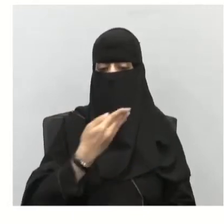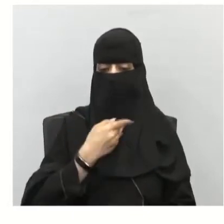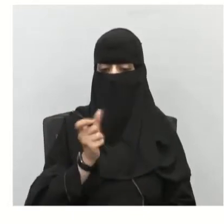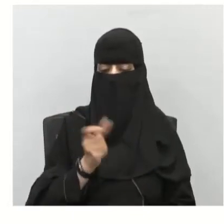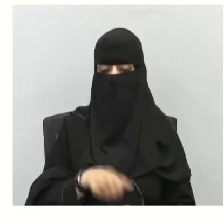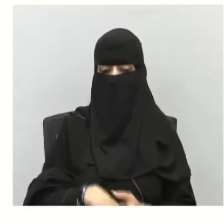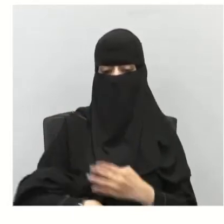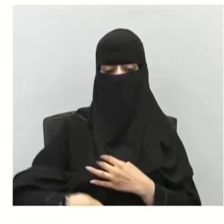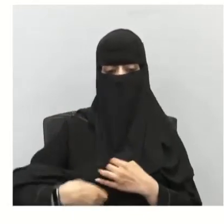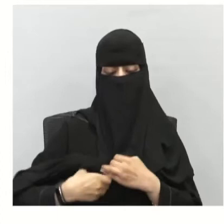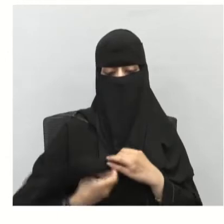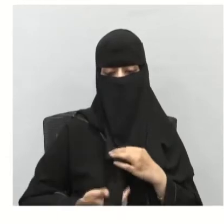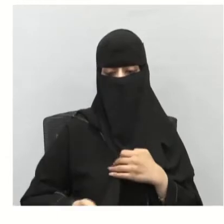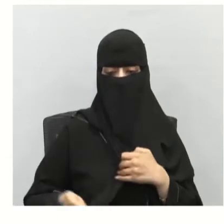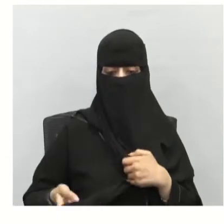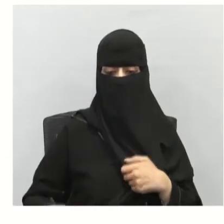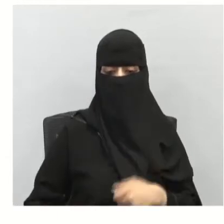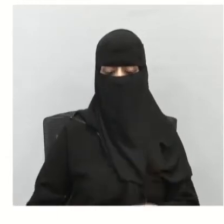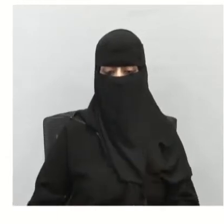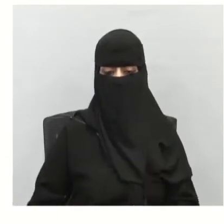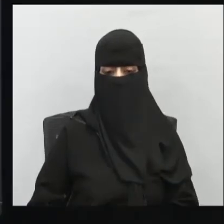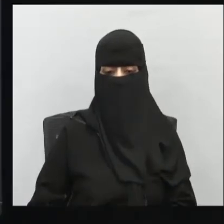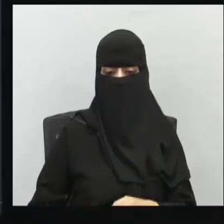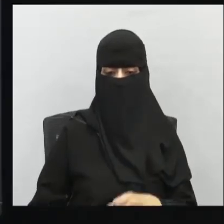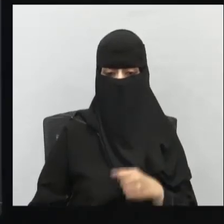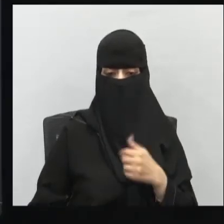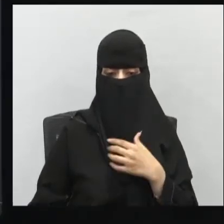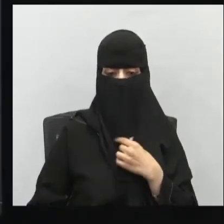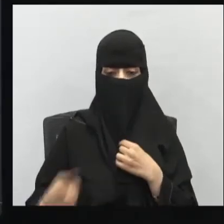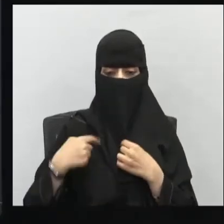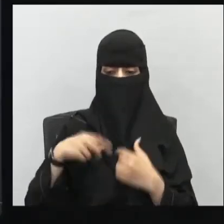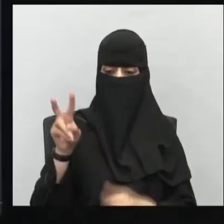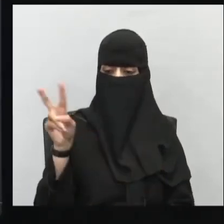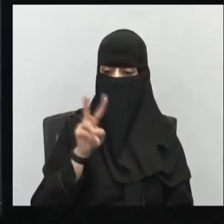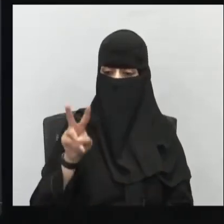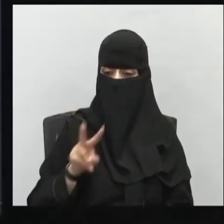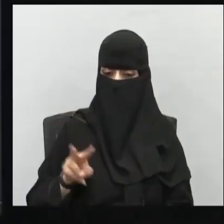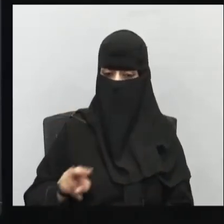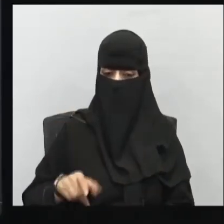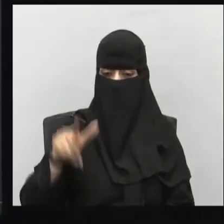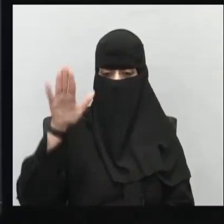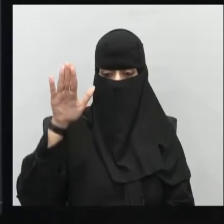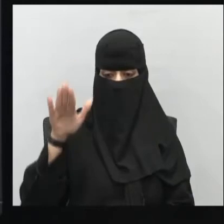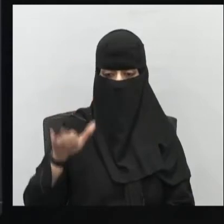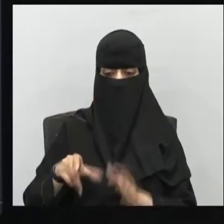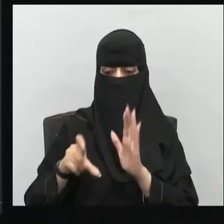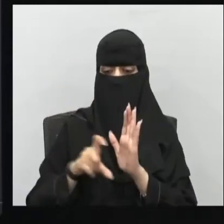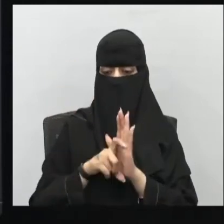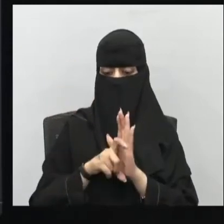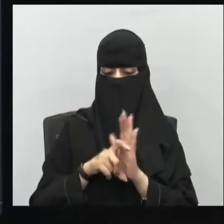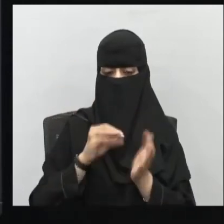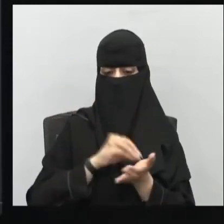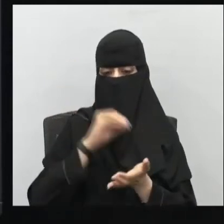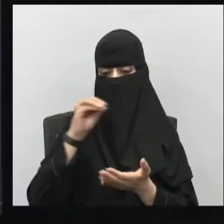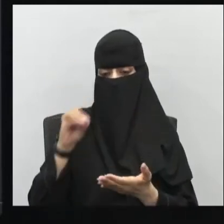على نفسها. الآن قمنا بقراءة الجملة كاملة. ننتقل